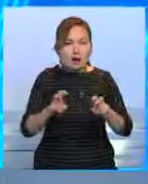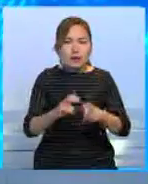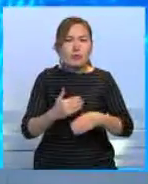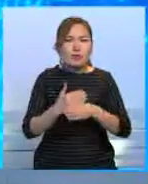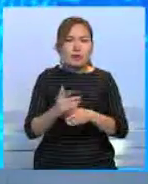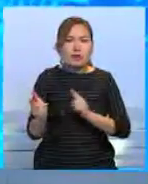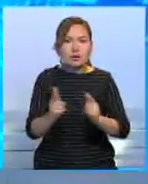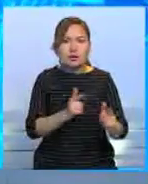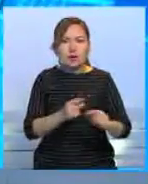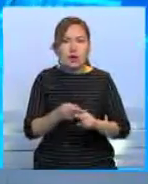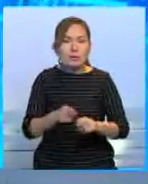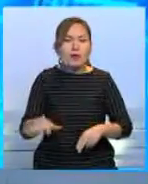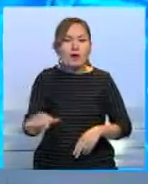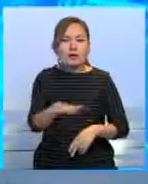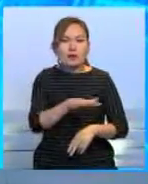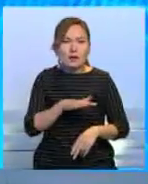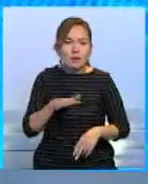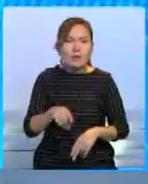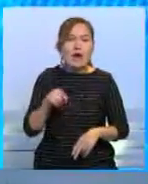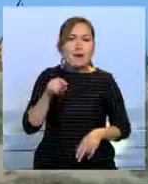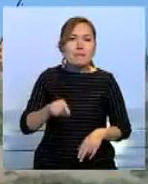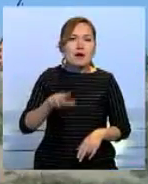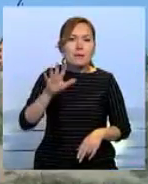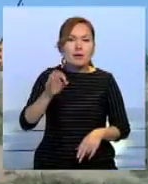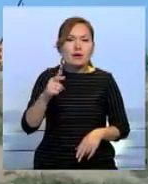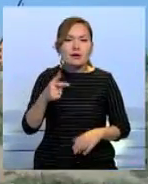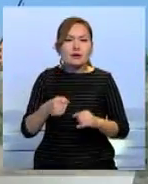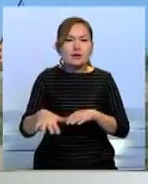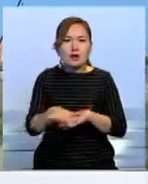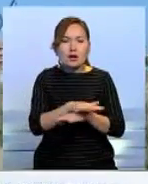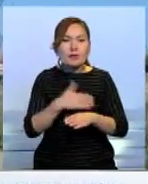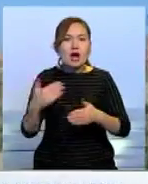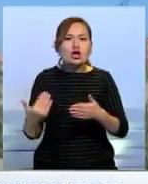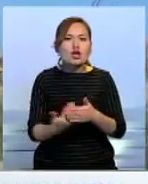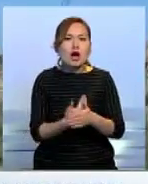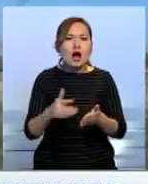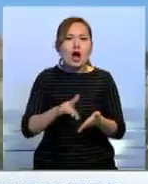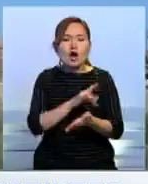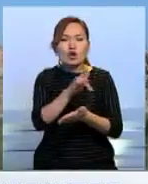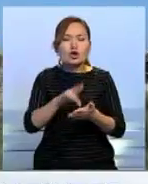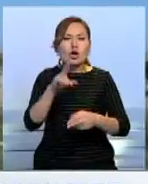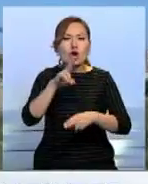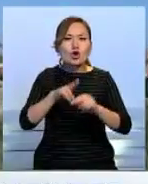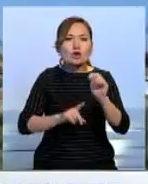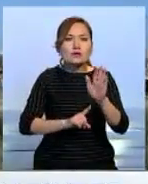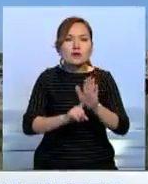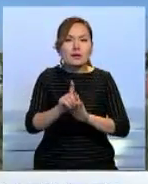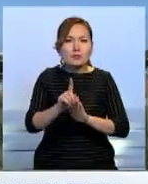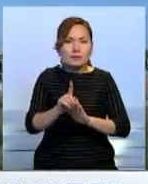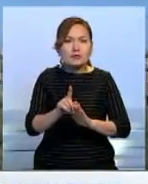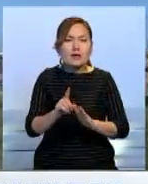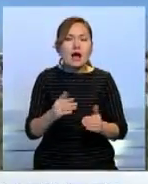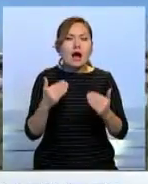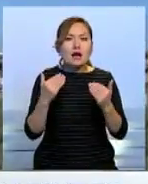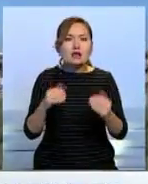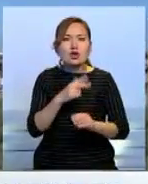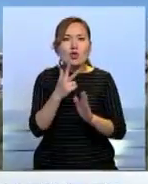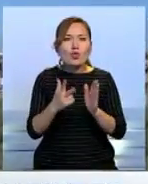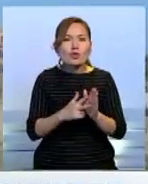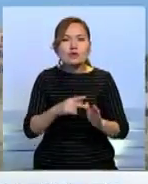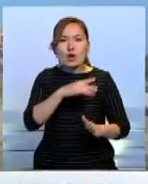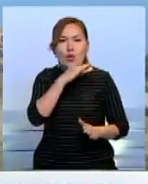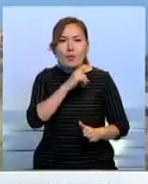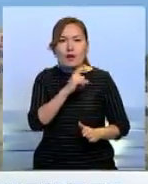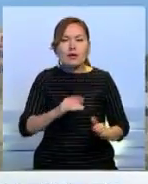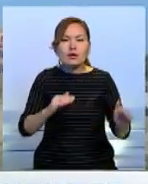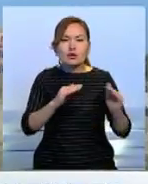таңда өңірде аумағы 1,5 гектарды құрайтын жаңа қаланың құрылысы басталып кетті. Қазірдің өзінде 18 көпқабатты тұрғын үй